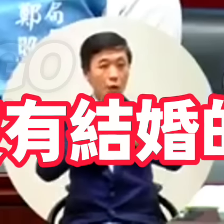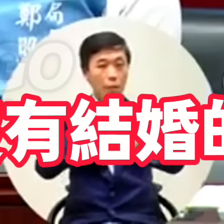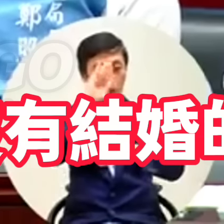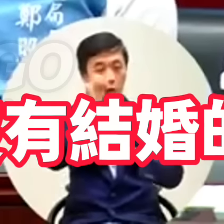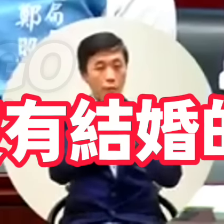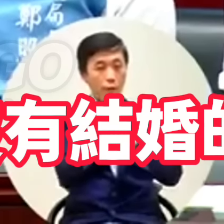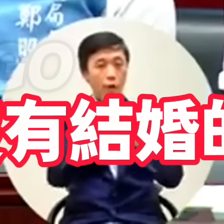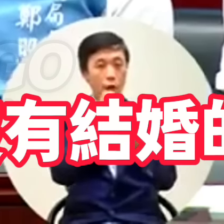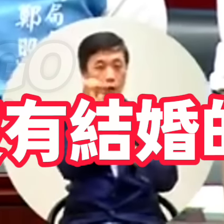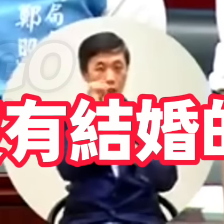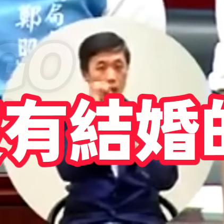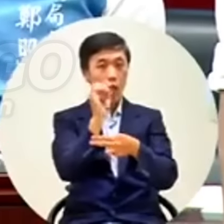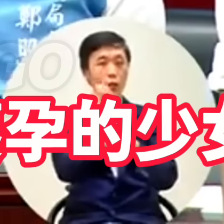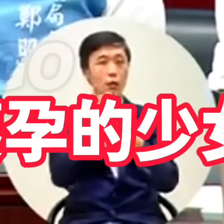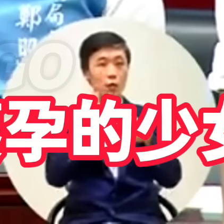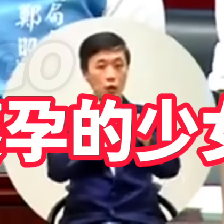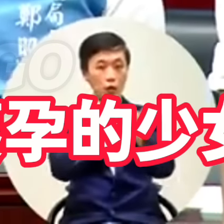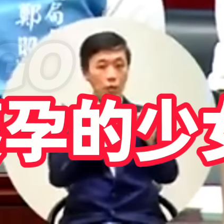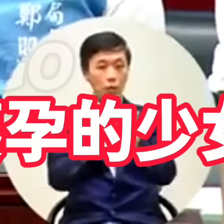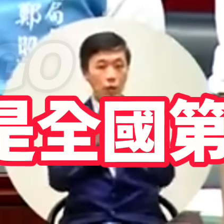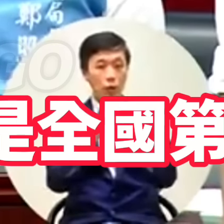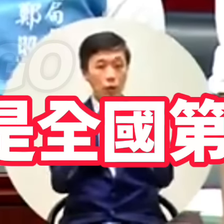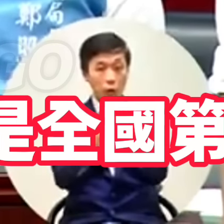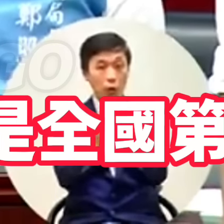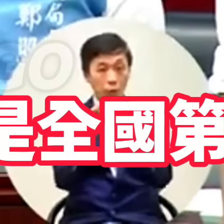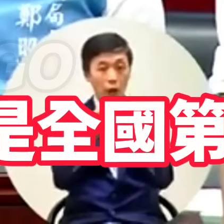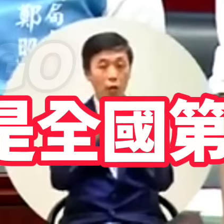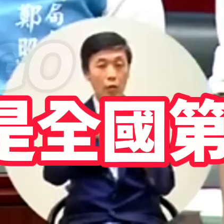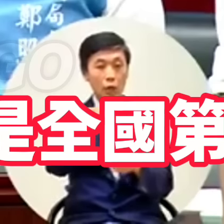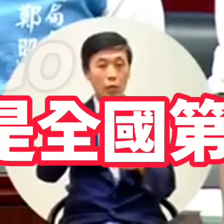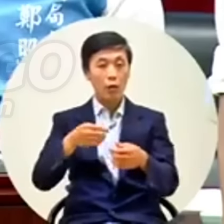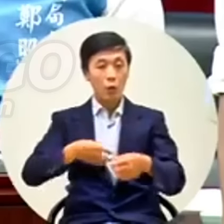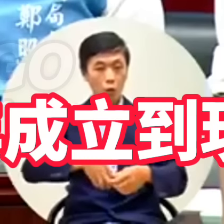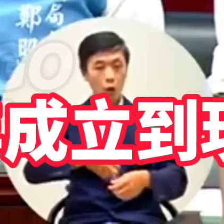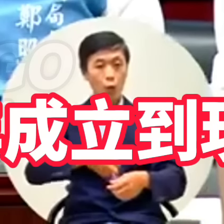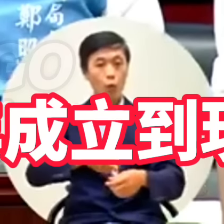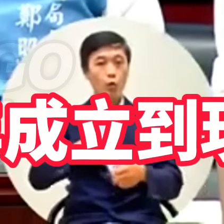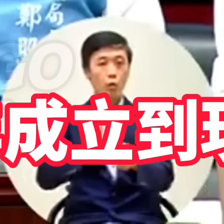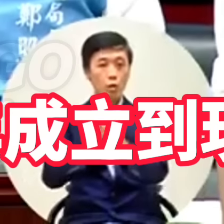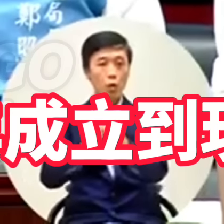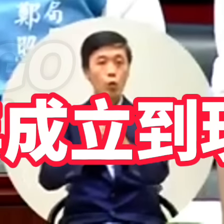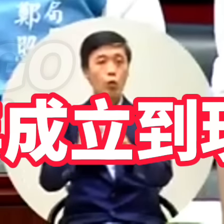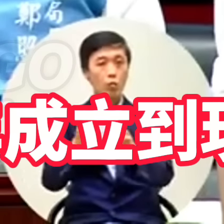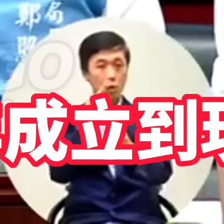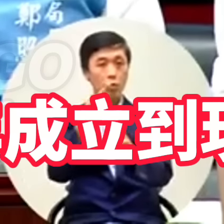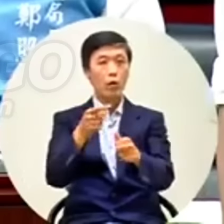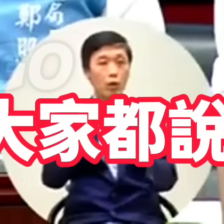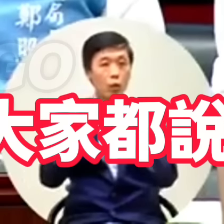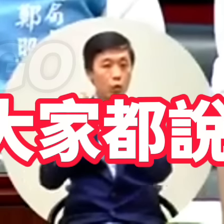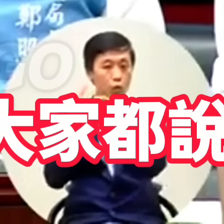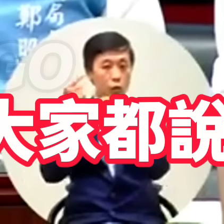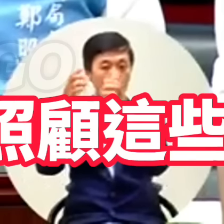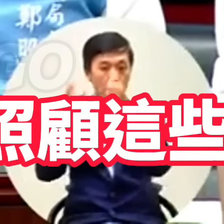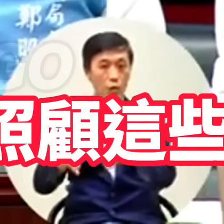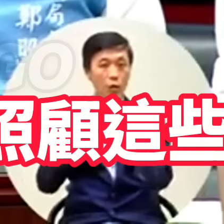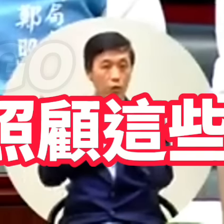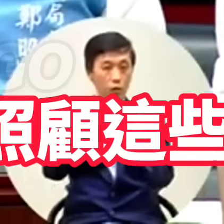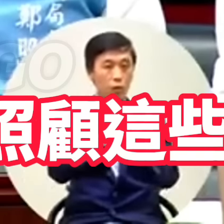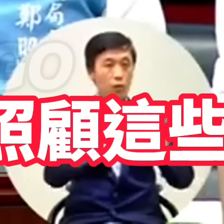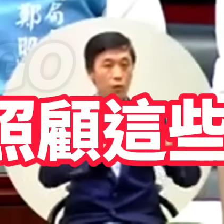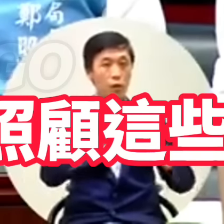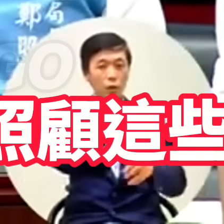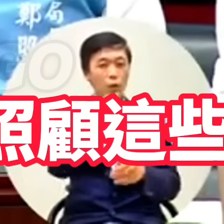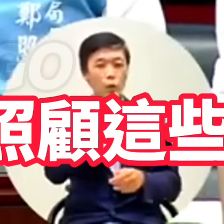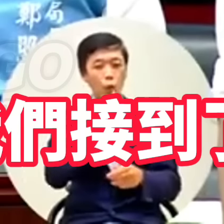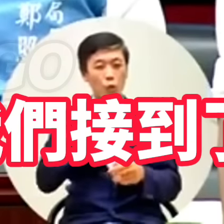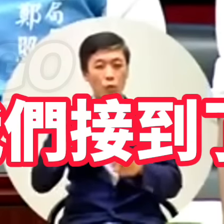结婚的未婚妈妈、怀孕的少女也是全国第一。去年成立到现在，大家都说为什么要照顾这些